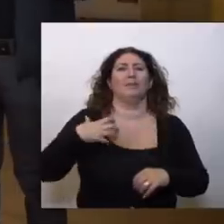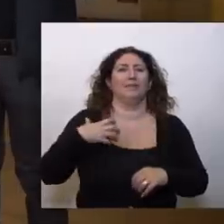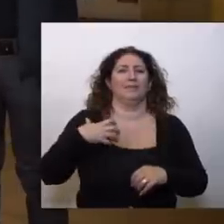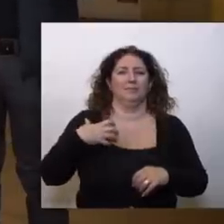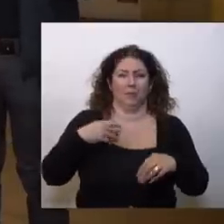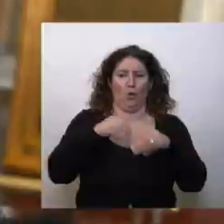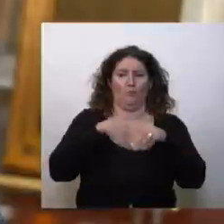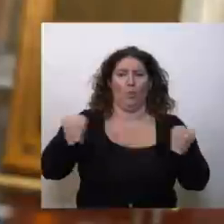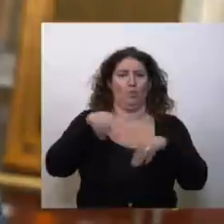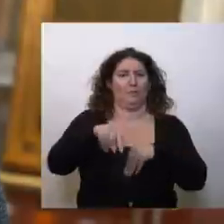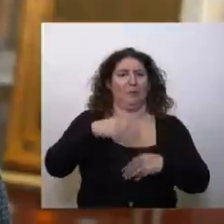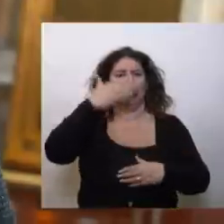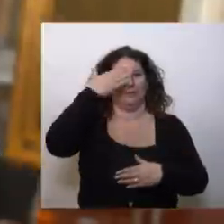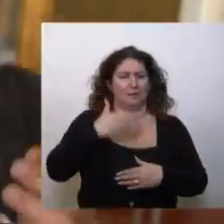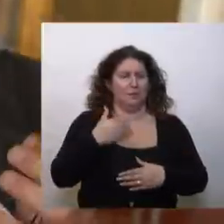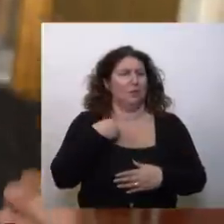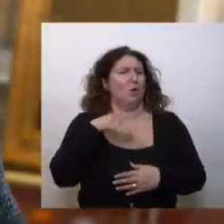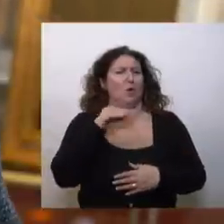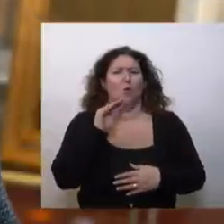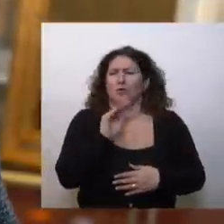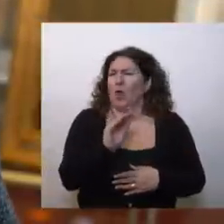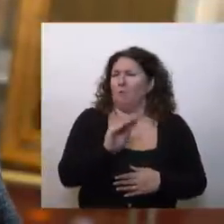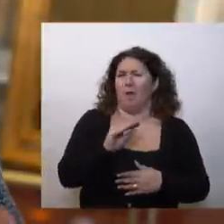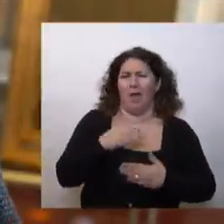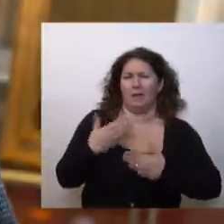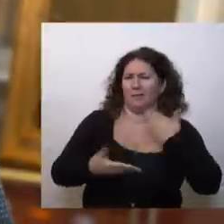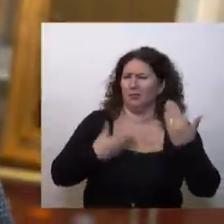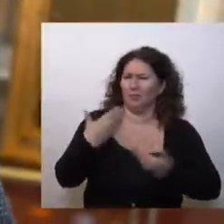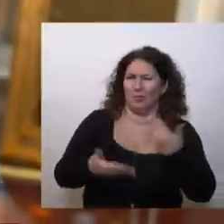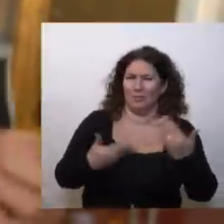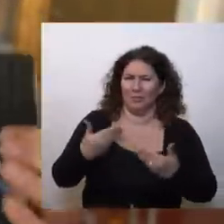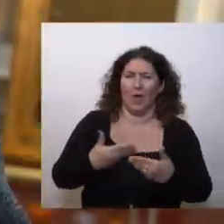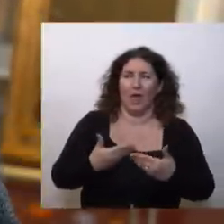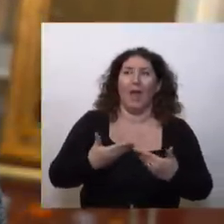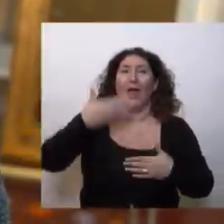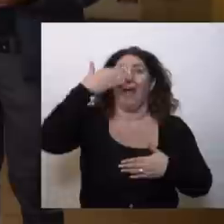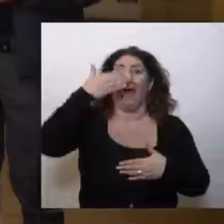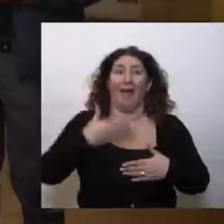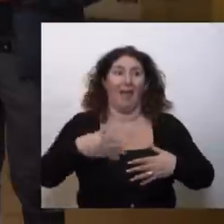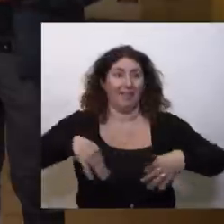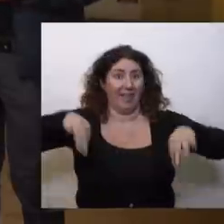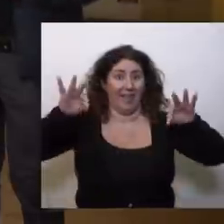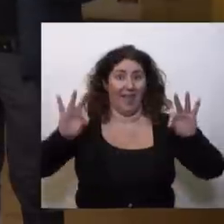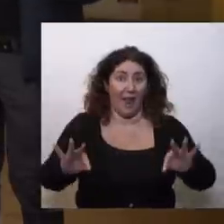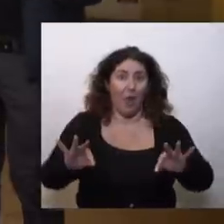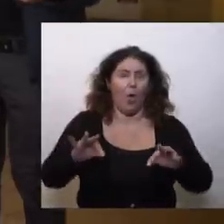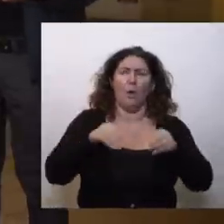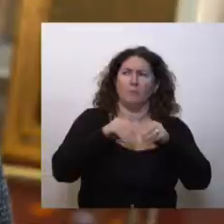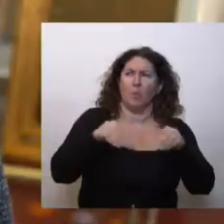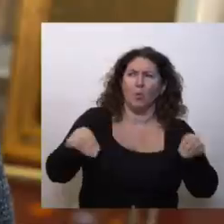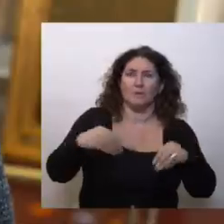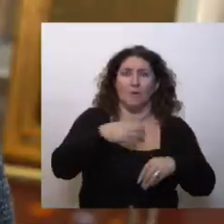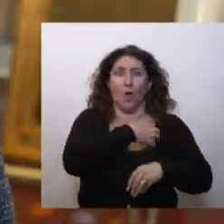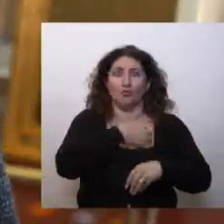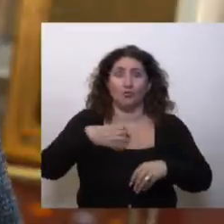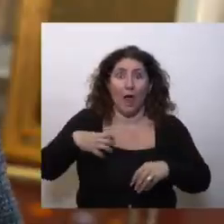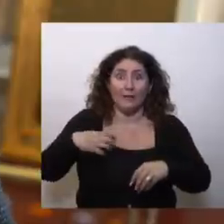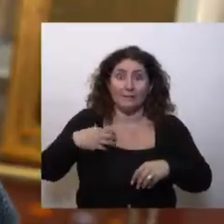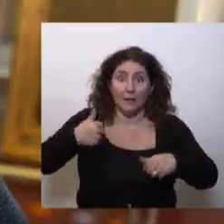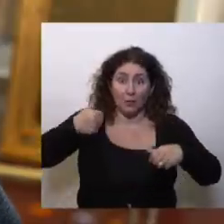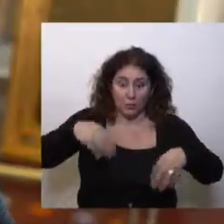Sindone. La domanda è spontanea. Un telo, un museo, una scienza per studiare la